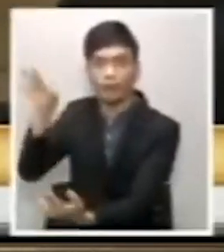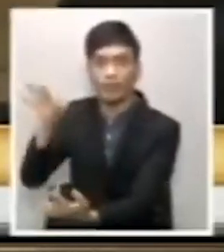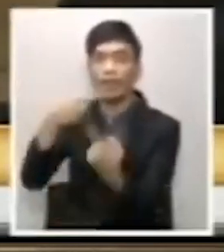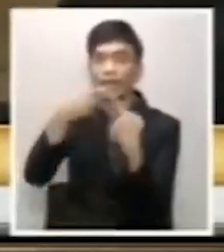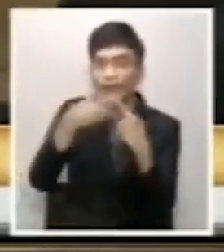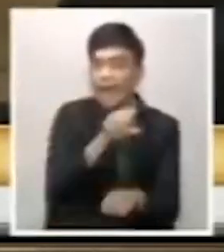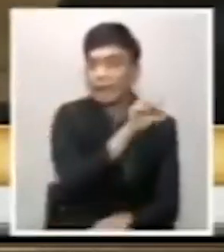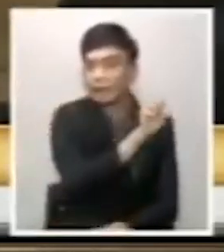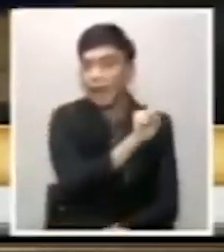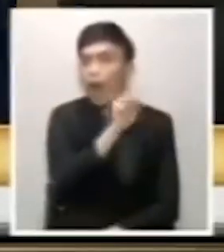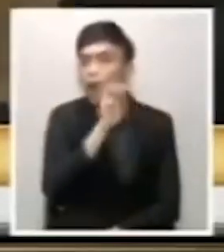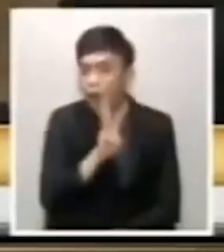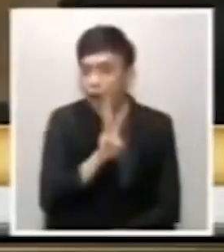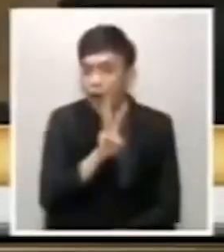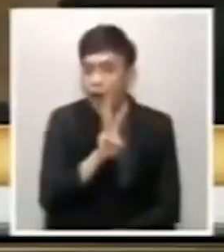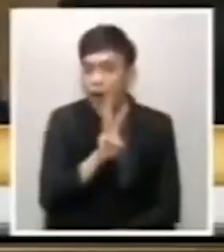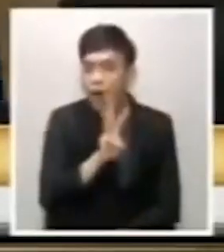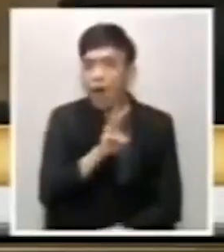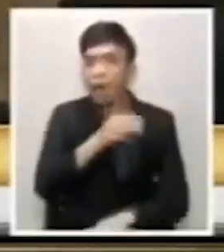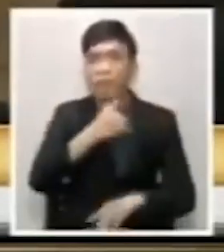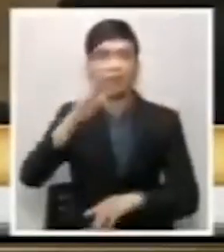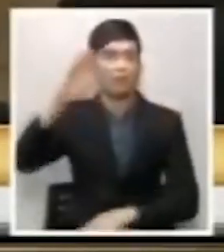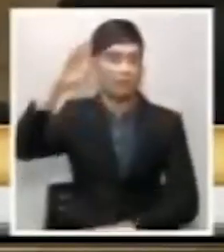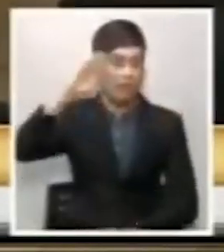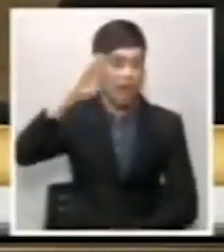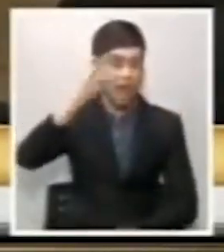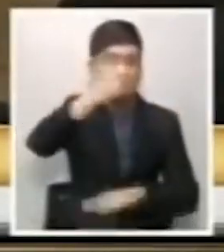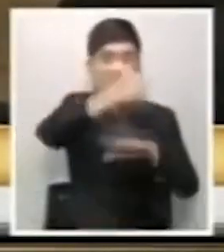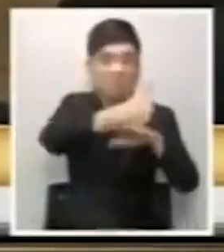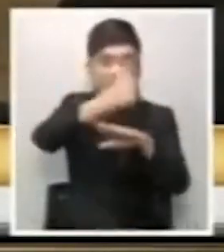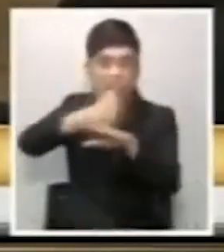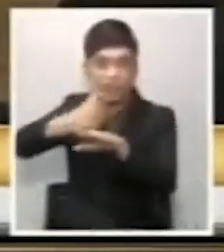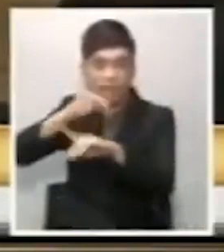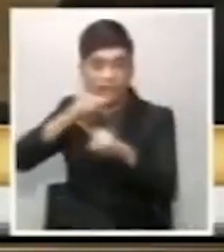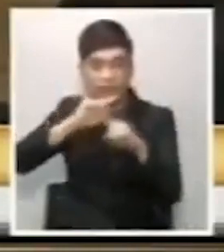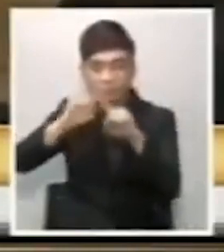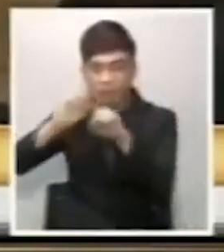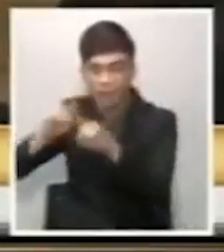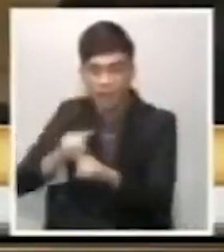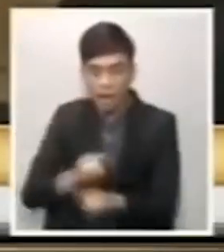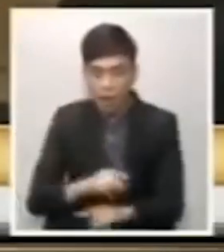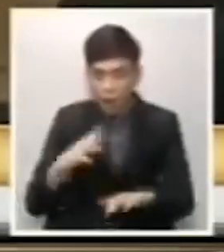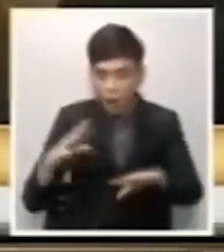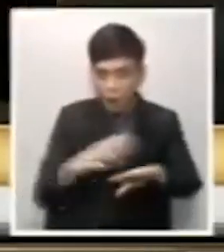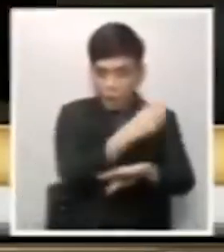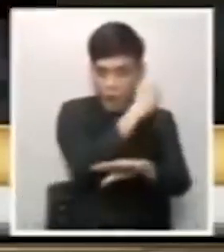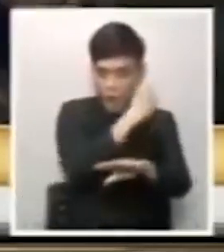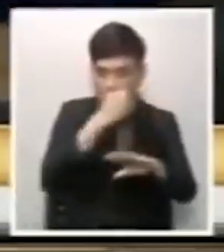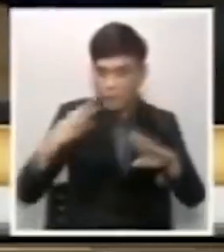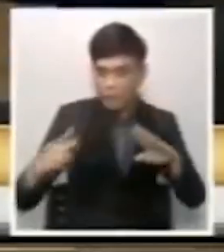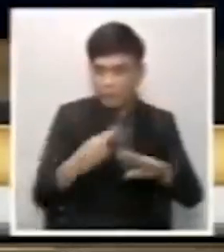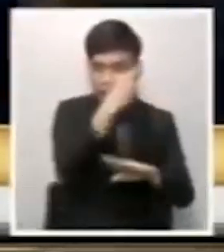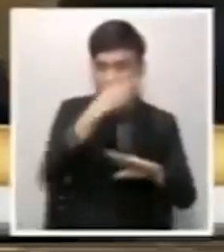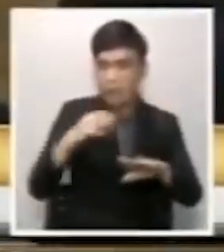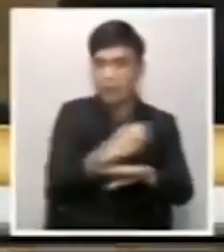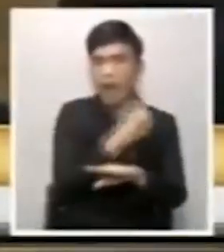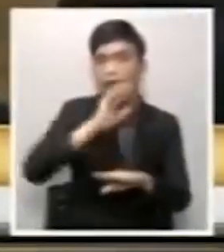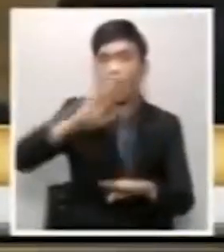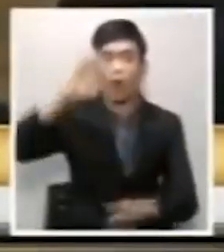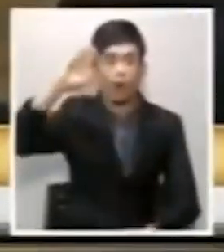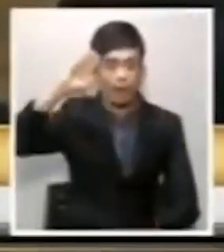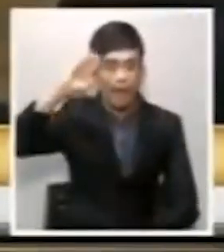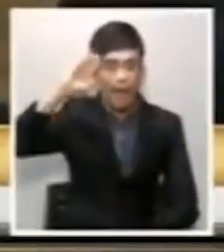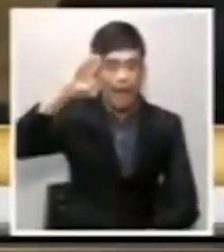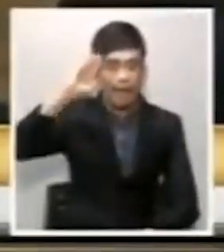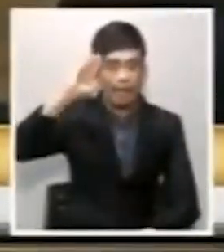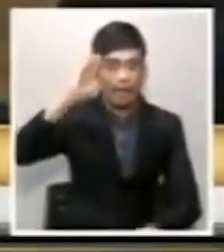ากสว.ซึ่งส่วนใหญ่เป็นนายพลเนี่ยเขาเห็นว่ากฎหมายฉบับนี้ไปตัดทอนอำนาจของกองทัพสุดท้ายกฎหมายก็อาจจะตก